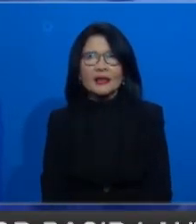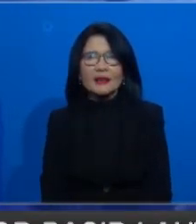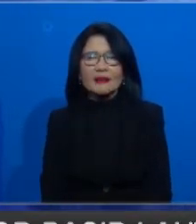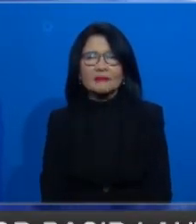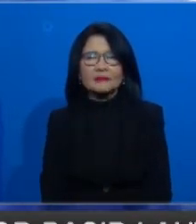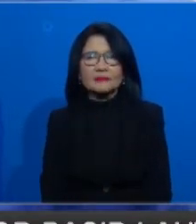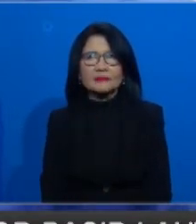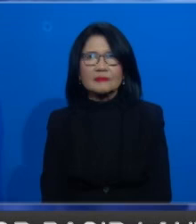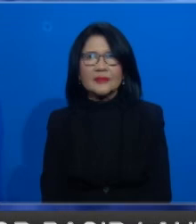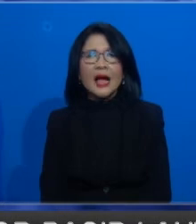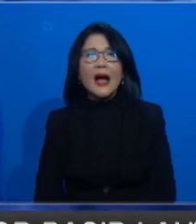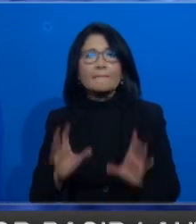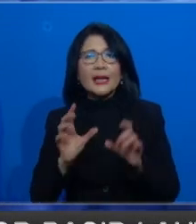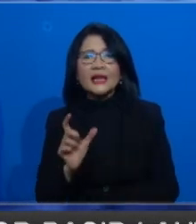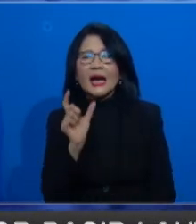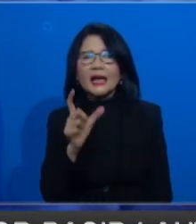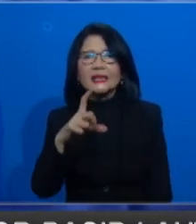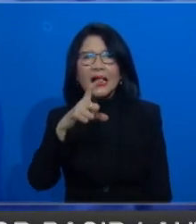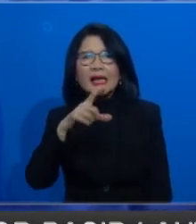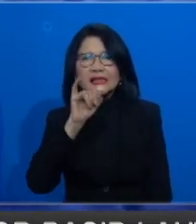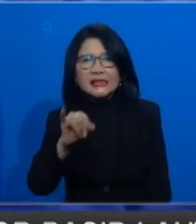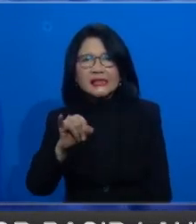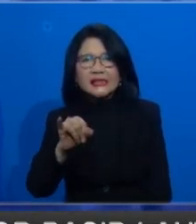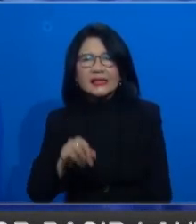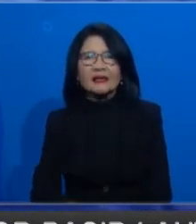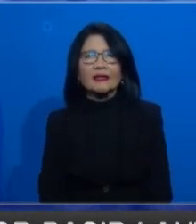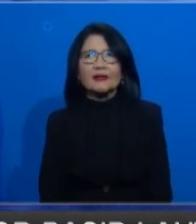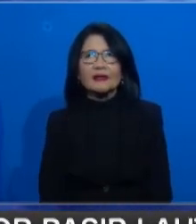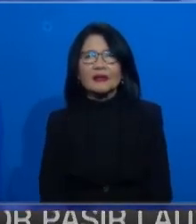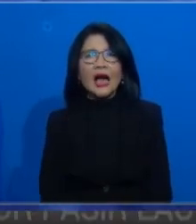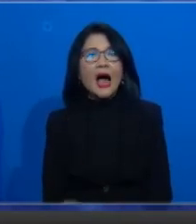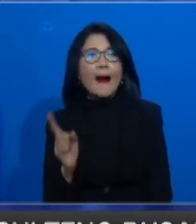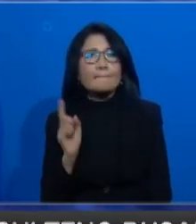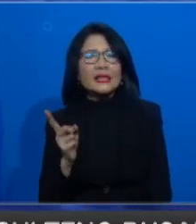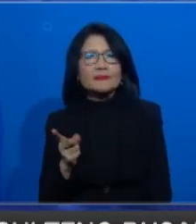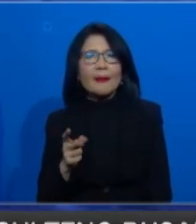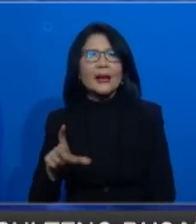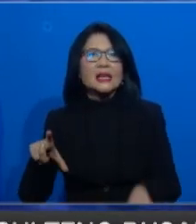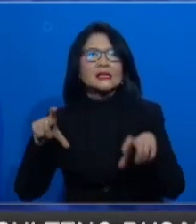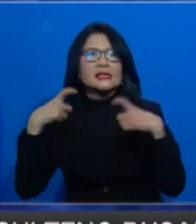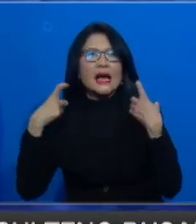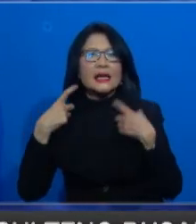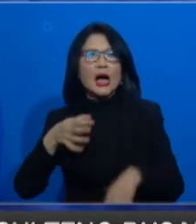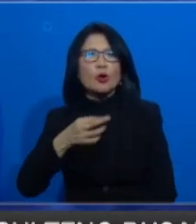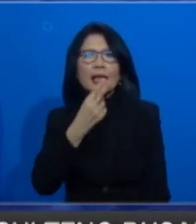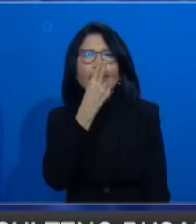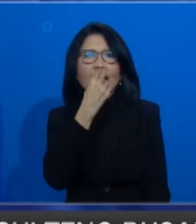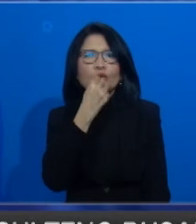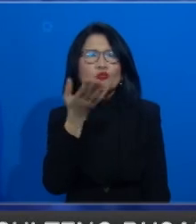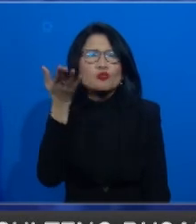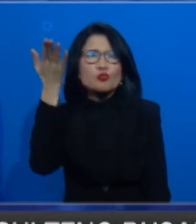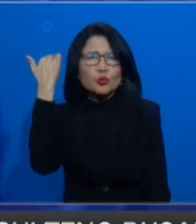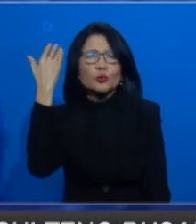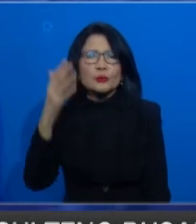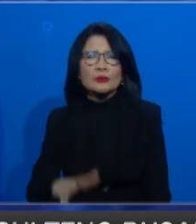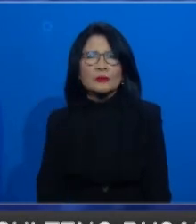mengandung kata Ci, ya tentu saja karena ini tidak bisa lepas dari sejarah Kota Bandung itu sendiri. Ya,